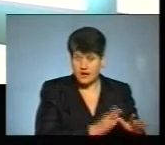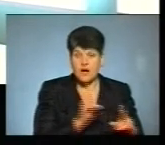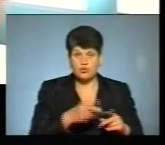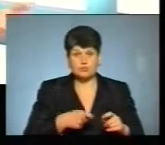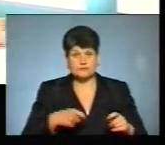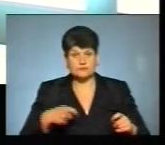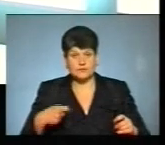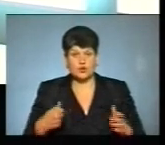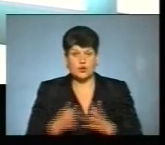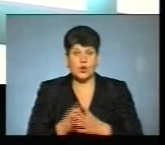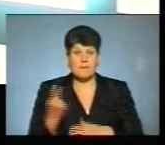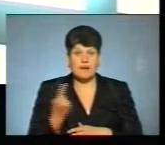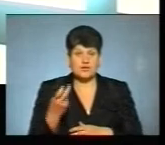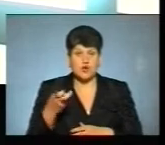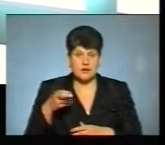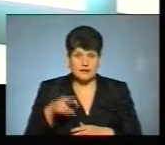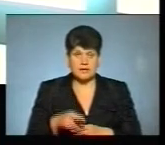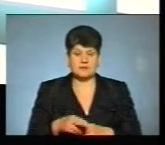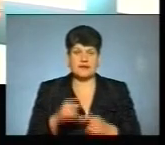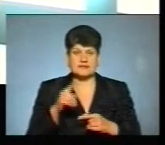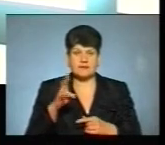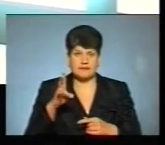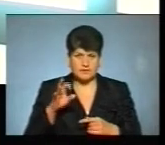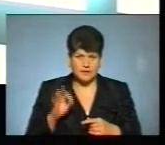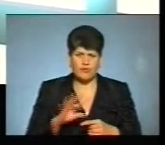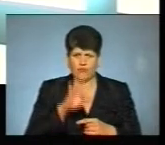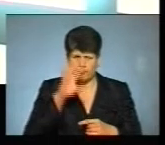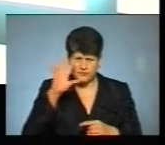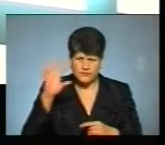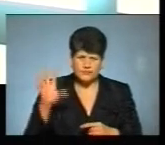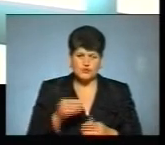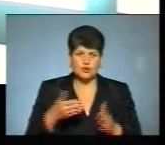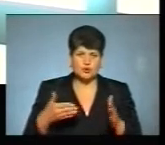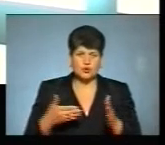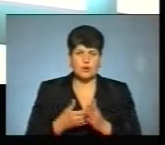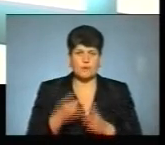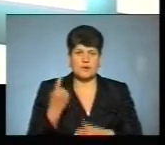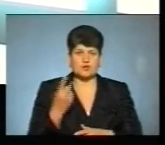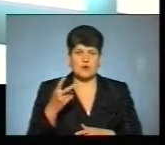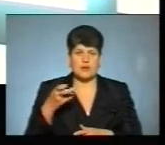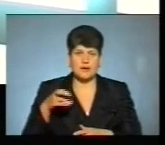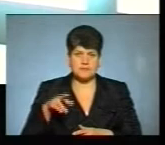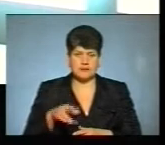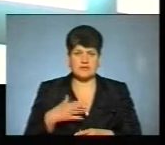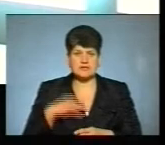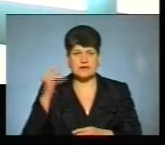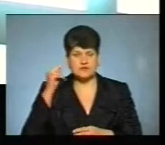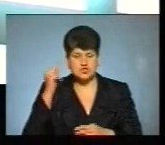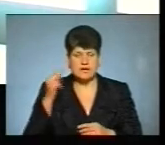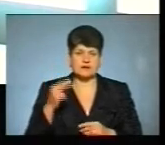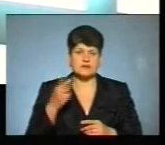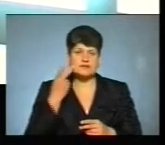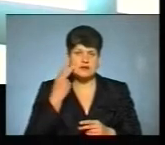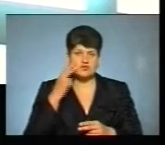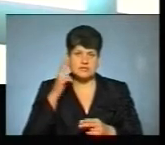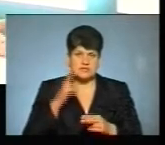але до 1 липня і зовнішнє незалежне оцінювання здавалося. Тобто до 1 липня у нас навчальний процес завжди